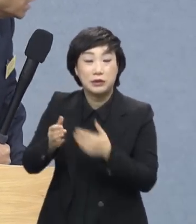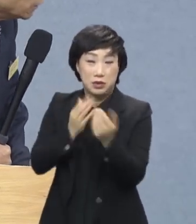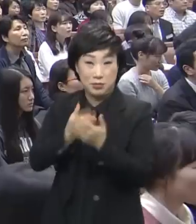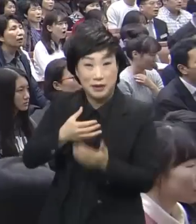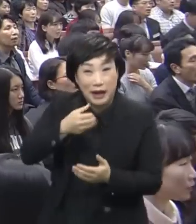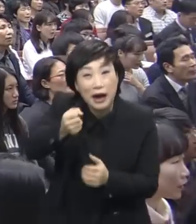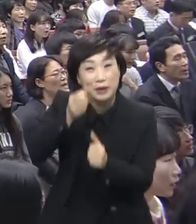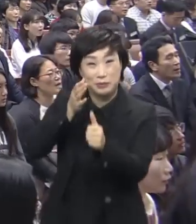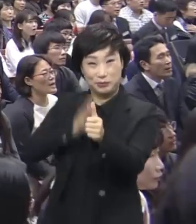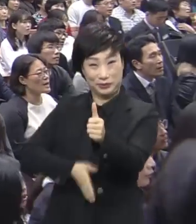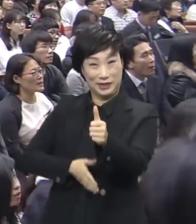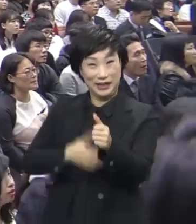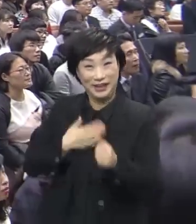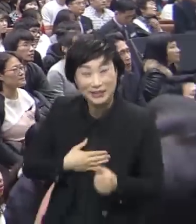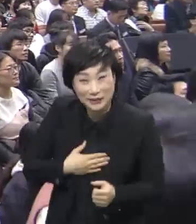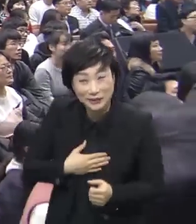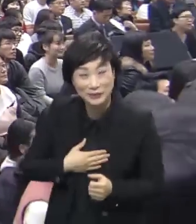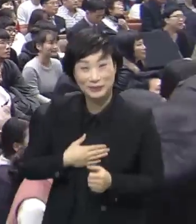체험해라.